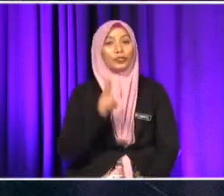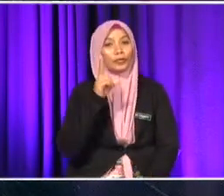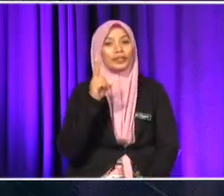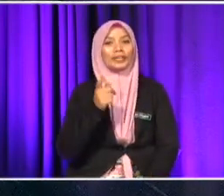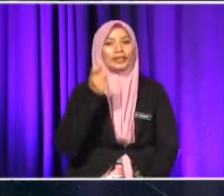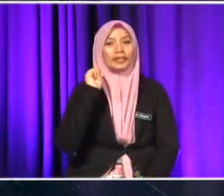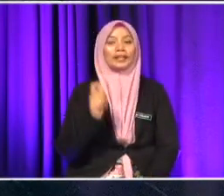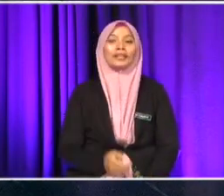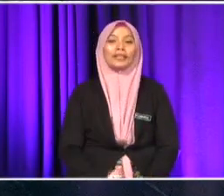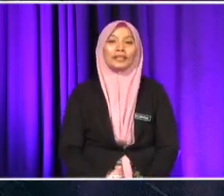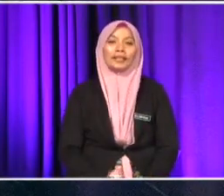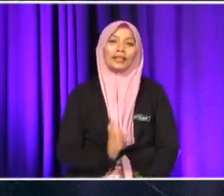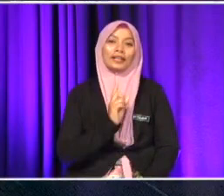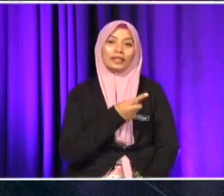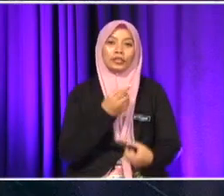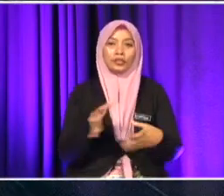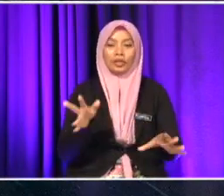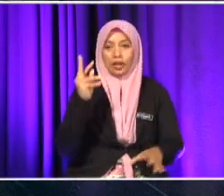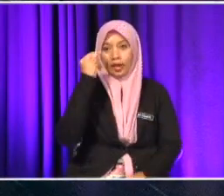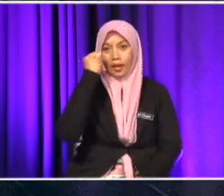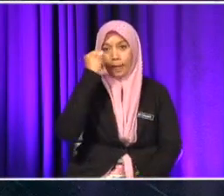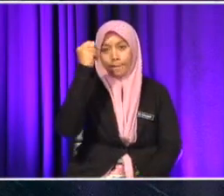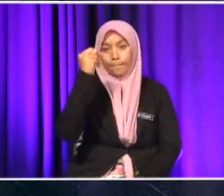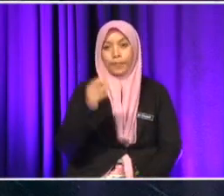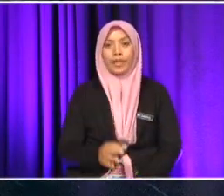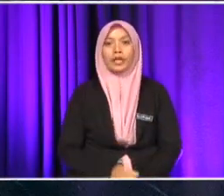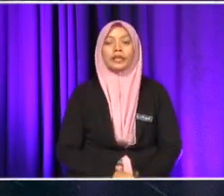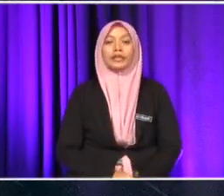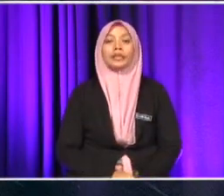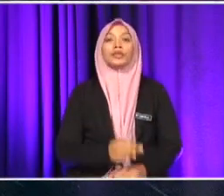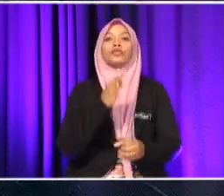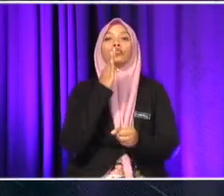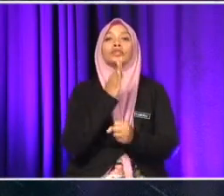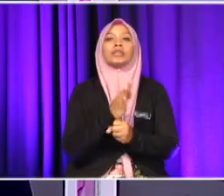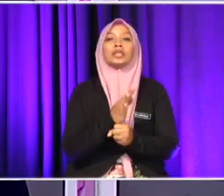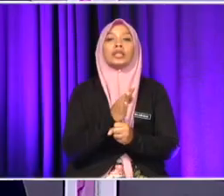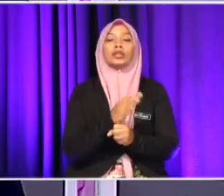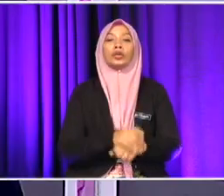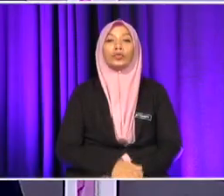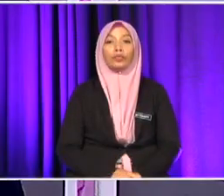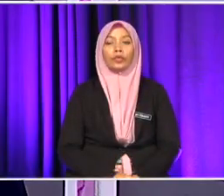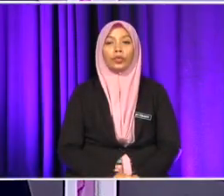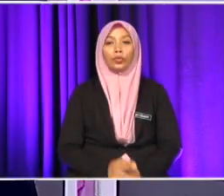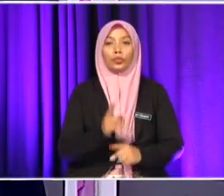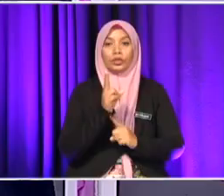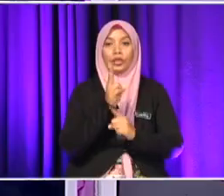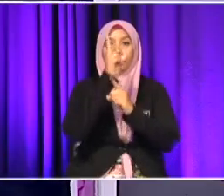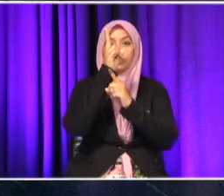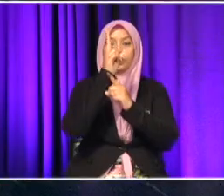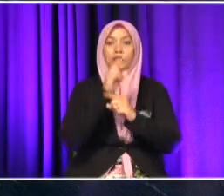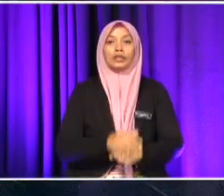tapi awal tadi kita nampak dah nampak kajian utama dalam perniagaan Oke Betul dapat 2 markas 2